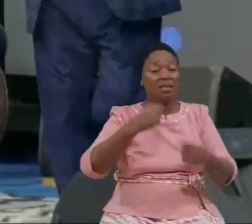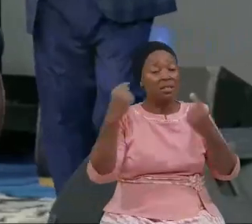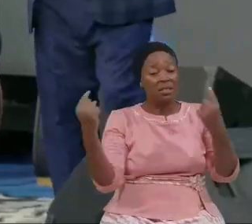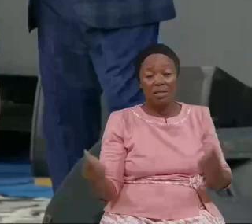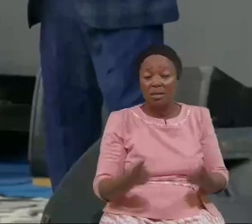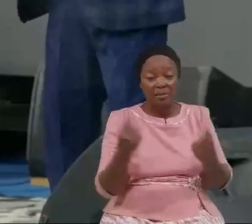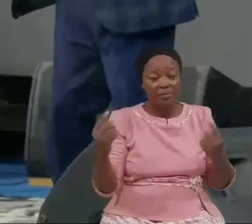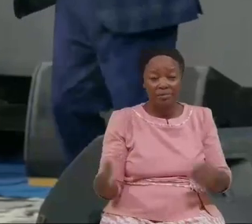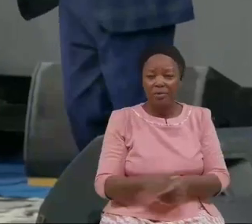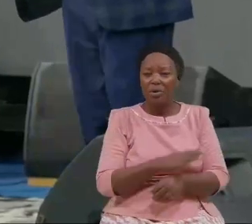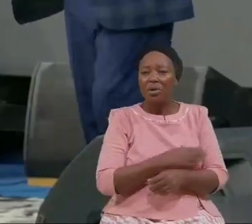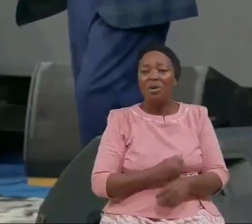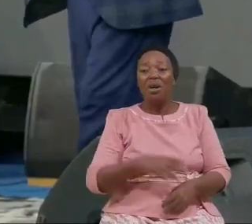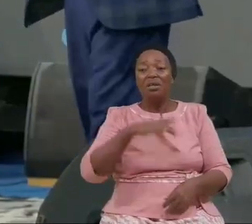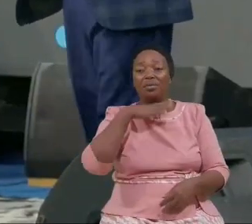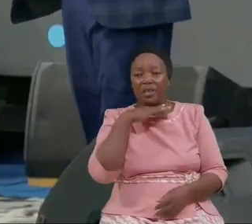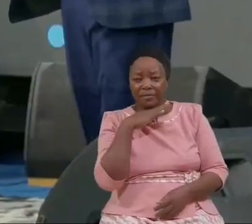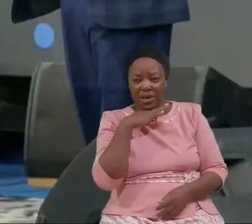souillé